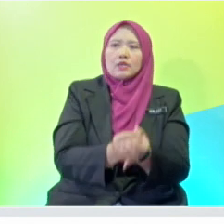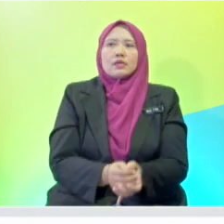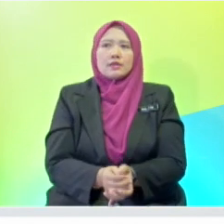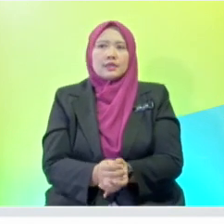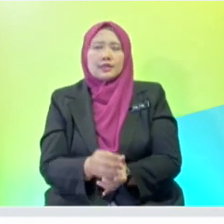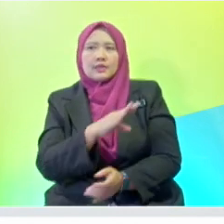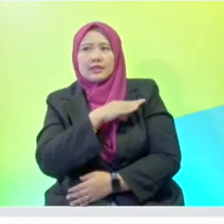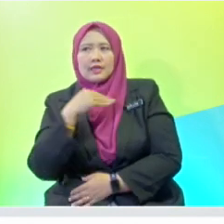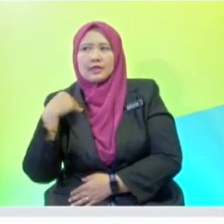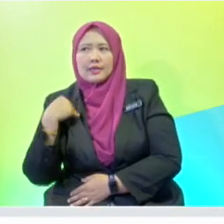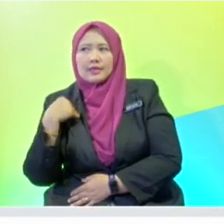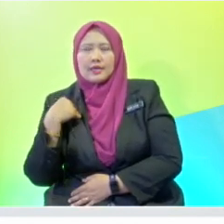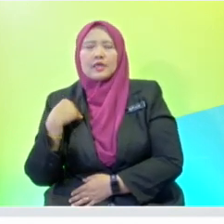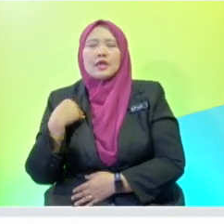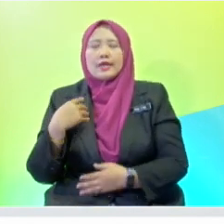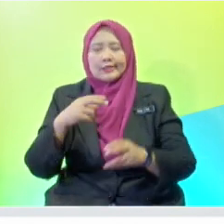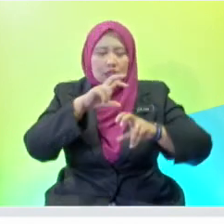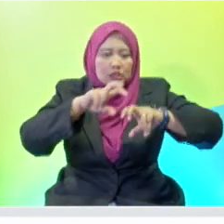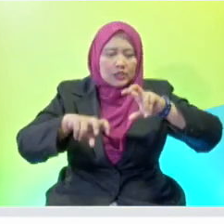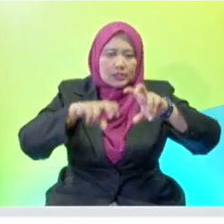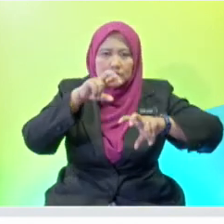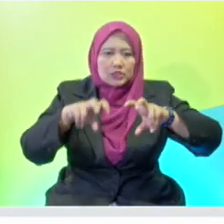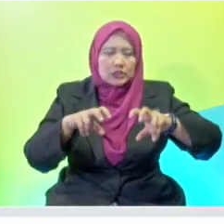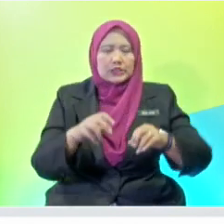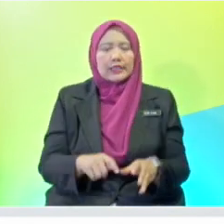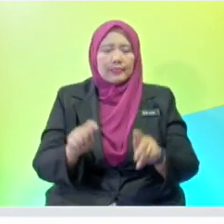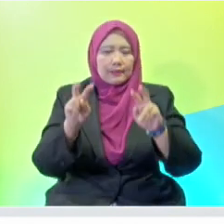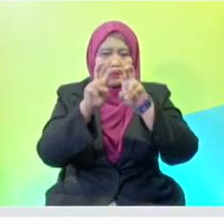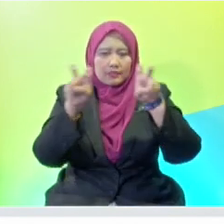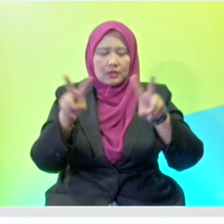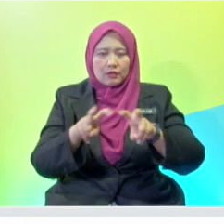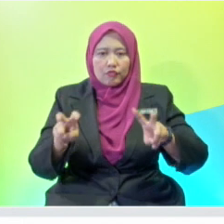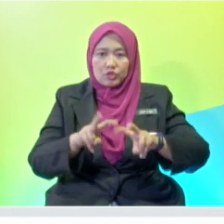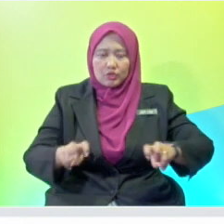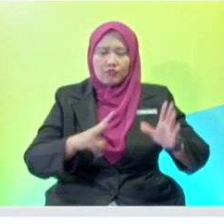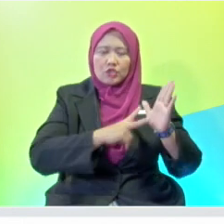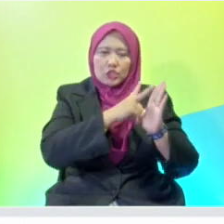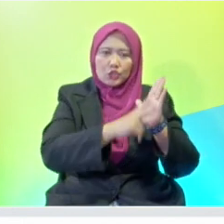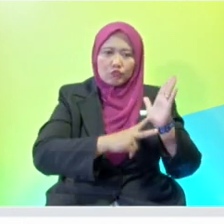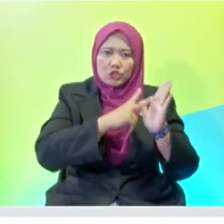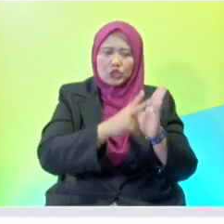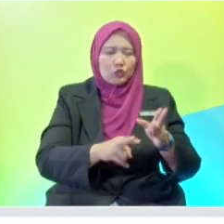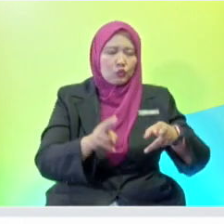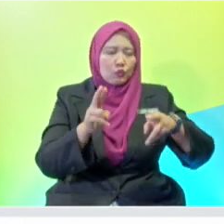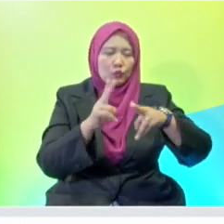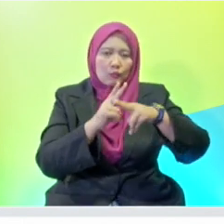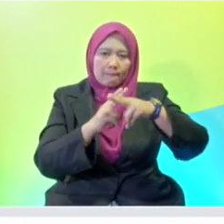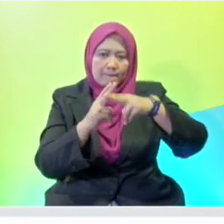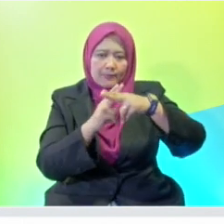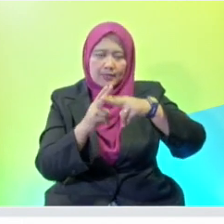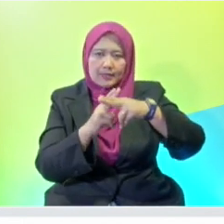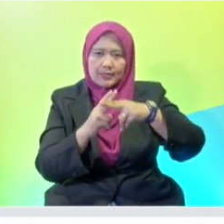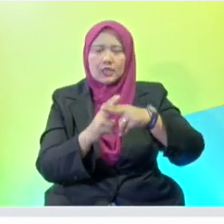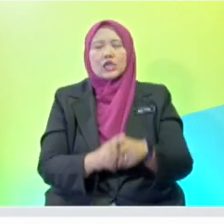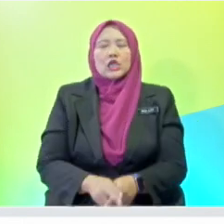mengkategorikan menganalisis yang mentafsir video-video pendek berdasarkan situasi tersebut dengan